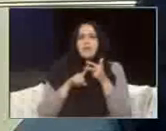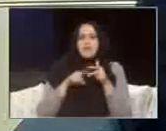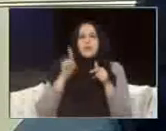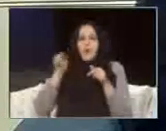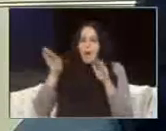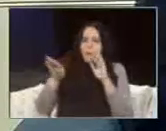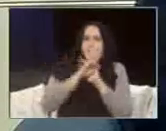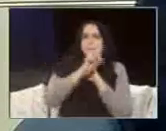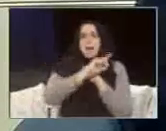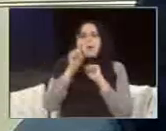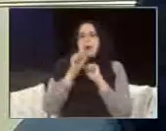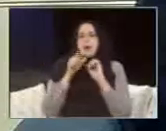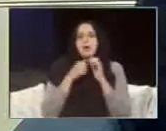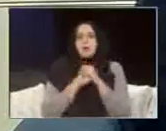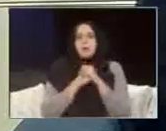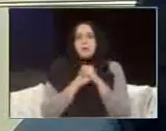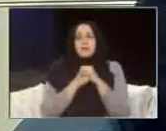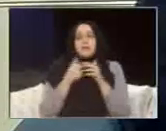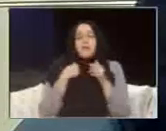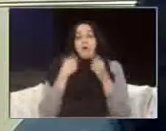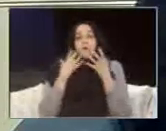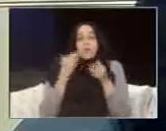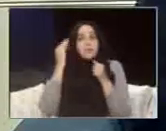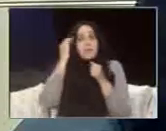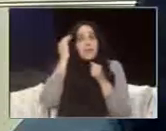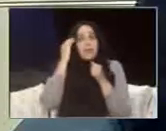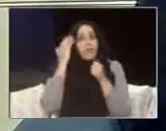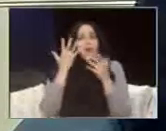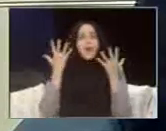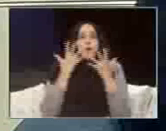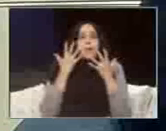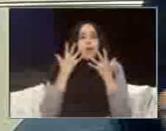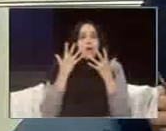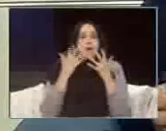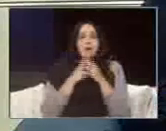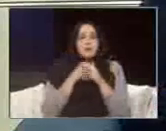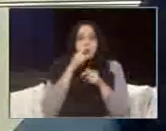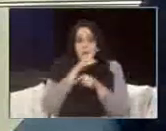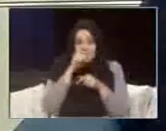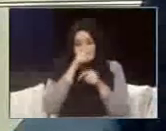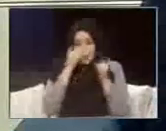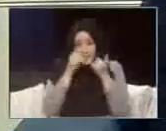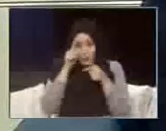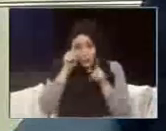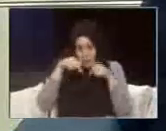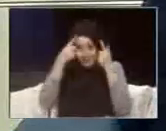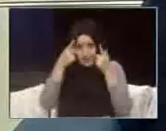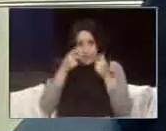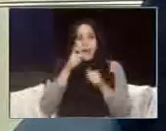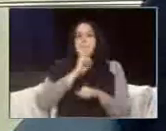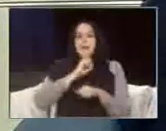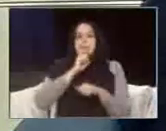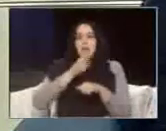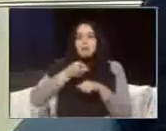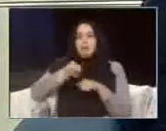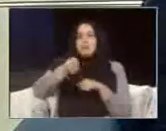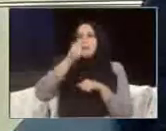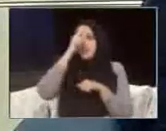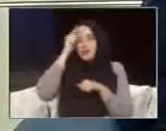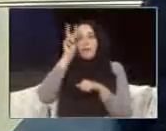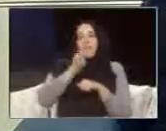رحتي ثم حتى نفهم الحكم تاع حضرتك من الأئمة كيفاه. رحتي ولا ما رحتيش؟ ما زلنا ما رحناش العرس إن شاء